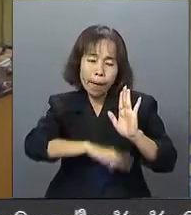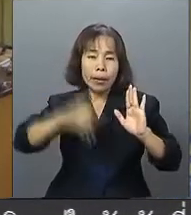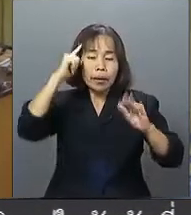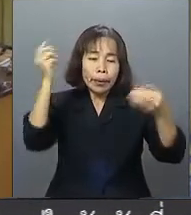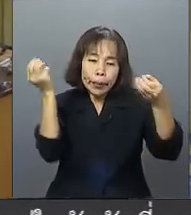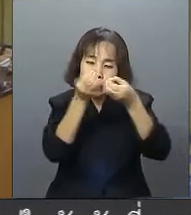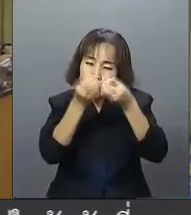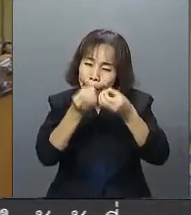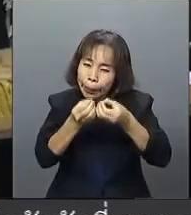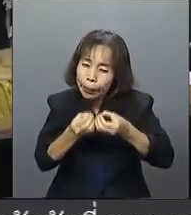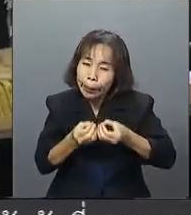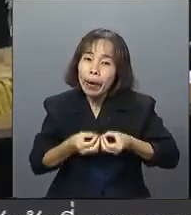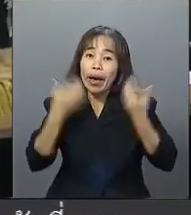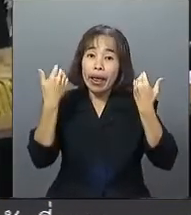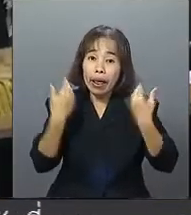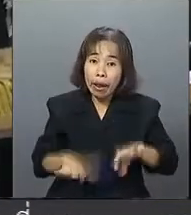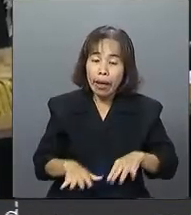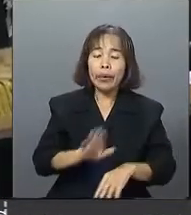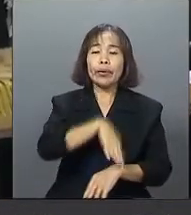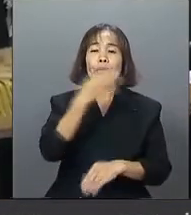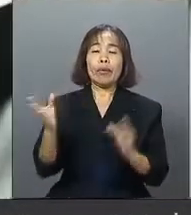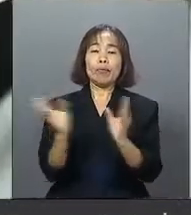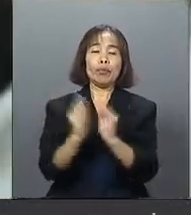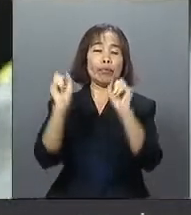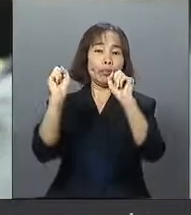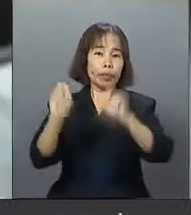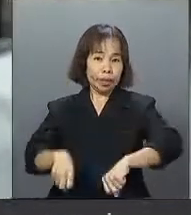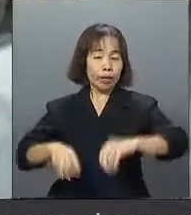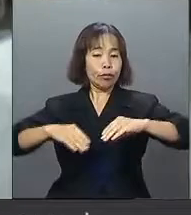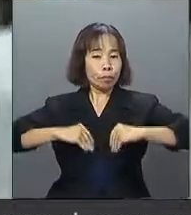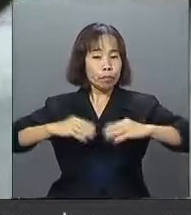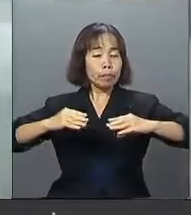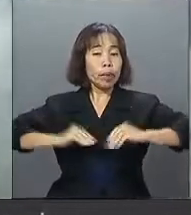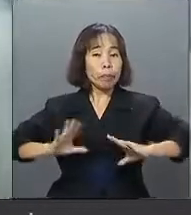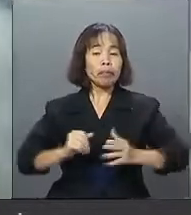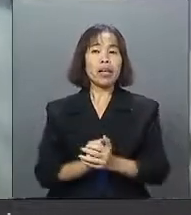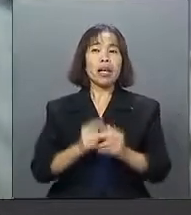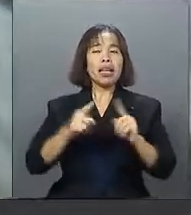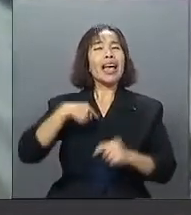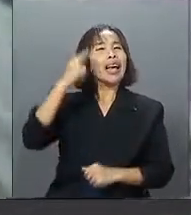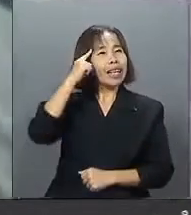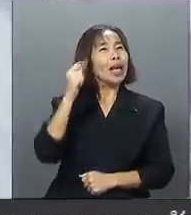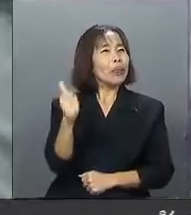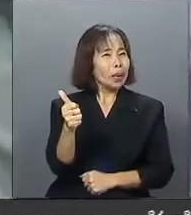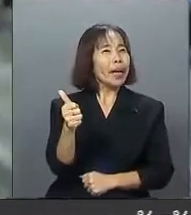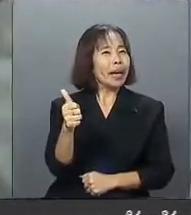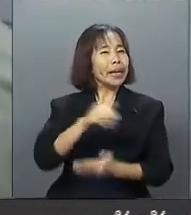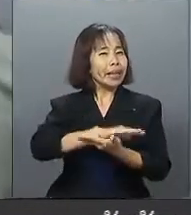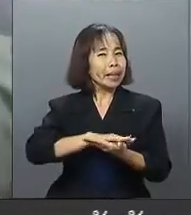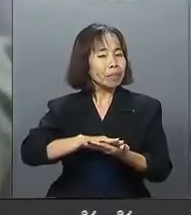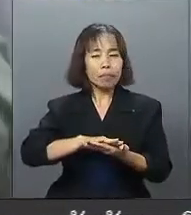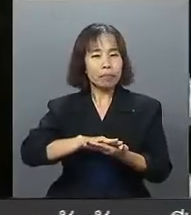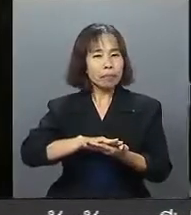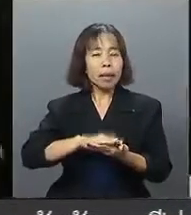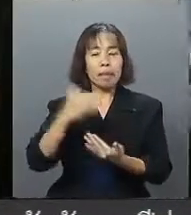ให้เกิดเอกภาพก่อนเข้าห้องประชุมลงมติเห็นชอบจะว่าไปแล้วก็ฟังดูราบรื่นเรียบร้อยดีนะคะแต่อีกมุมนึงก็ต้อง